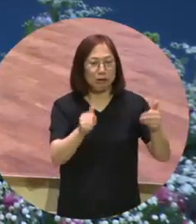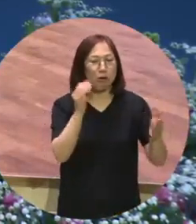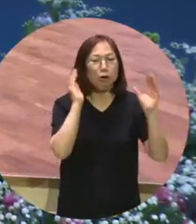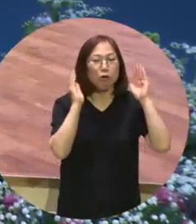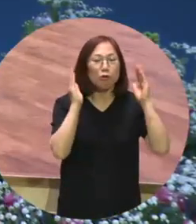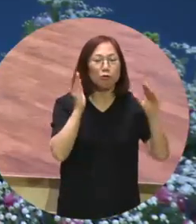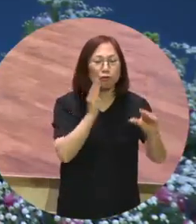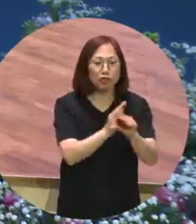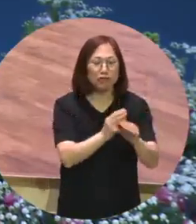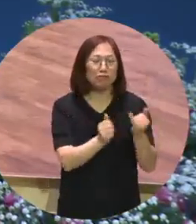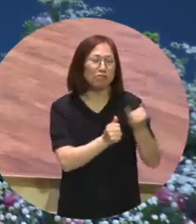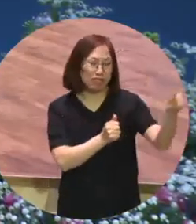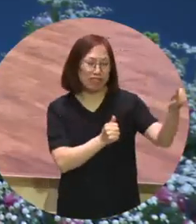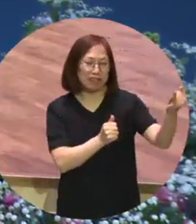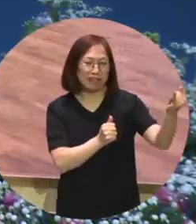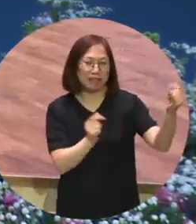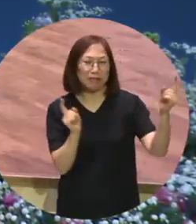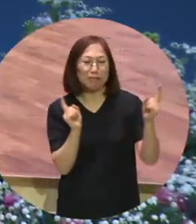그것도 알지 못하는 서울에